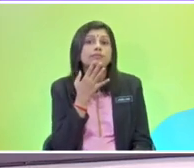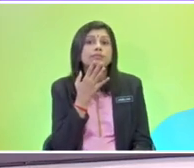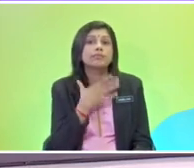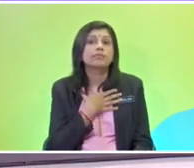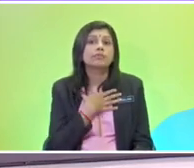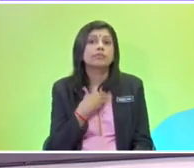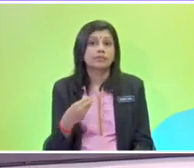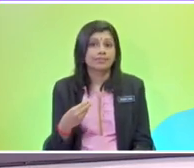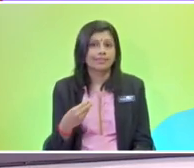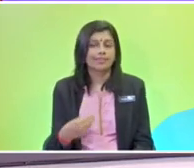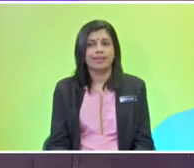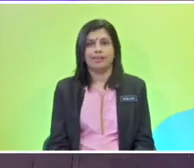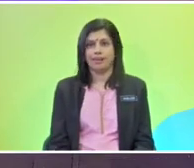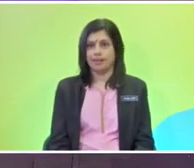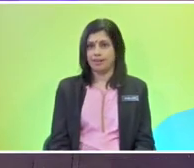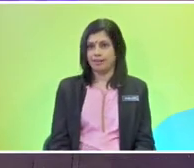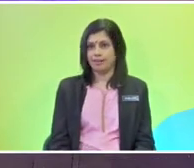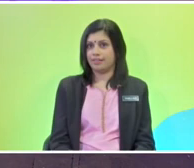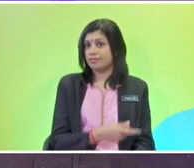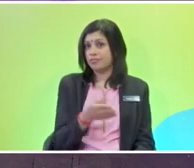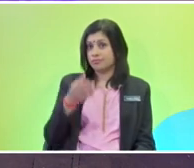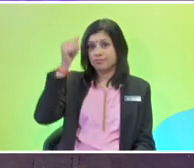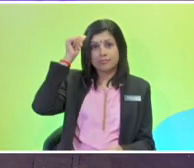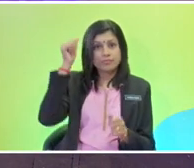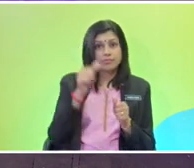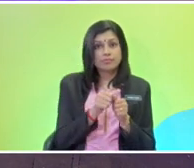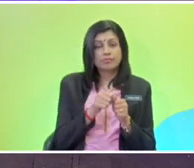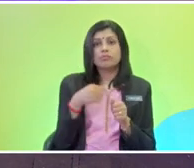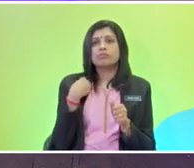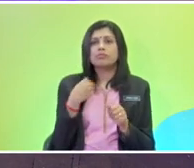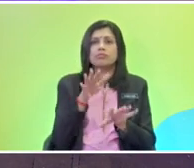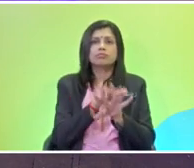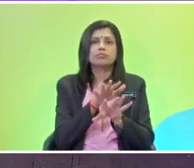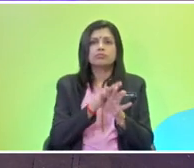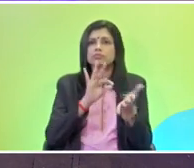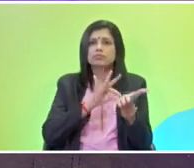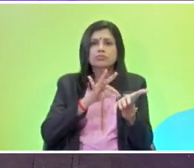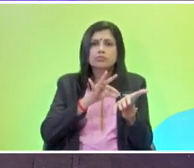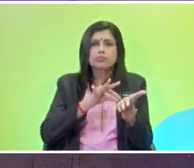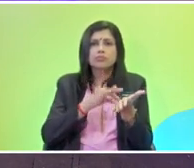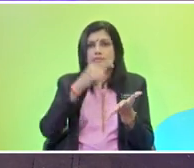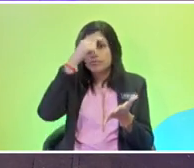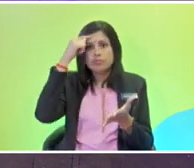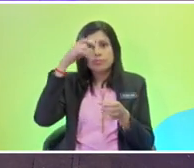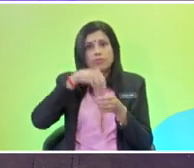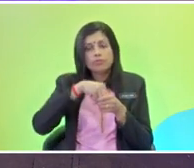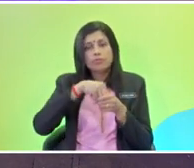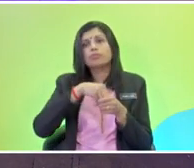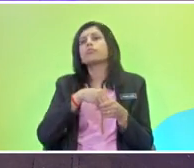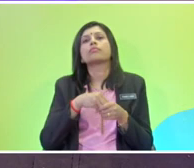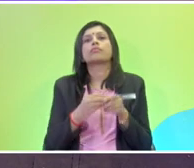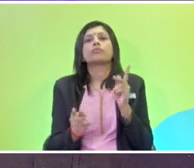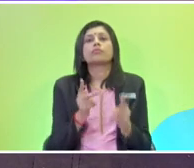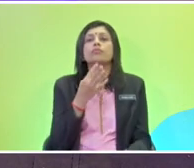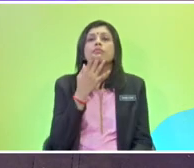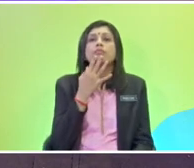putih. Baru saya teringat cikgu. Kalau ada biji-biji kan? Ada biji-biji kecil. Kalau warna ungu tu lebih manis daripada